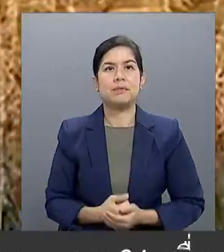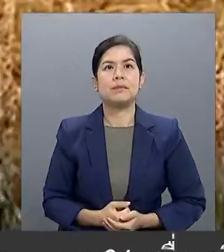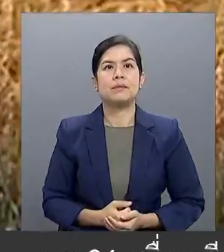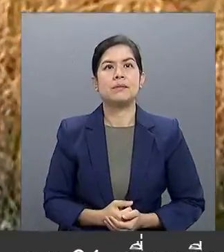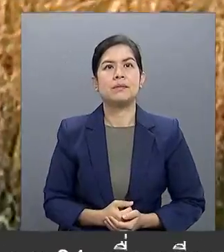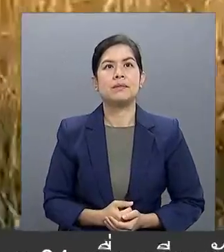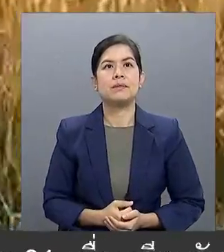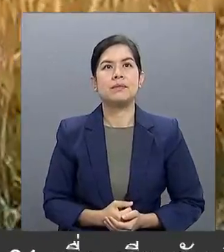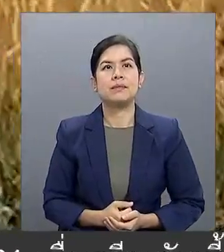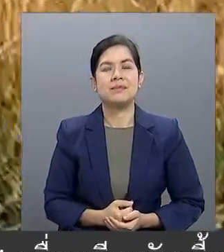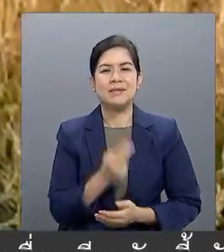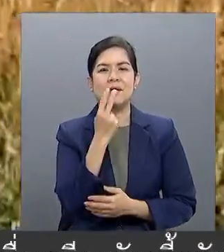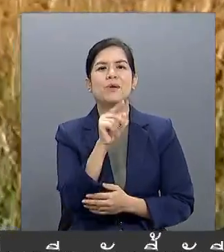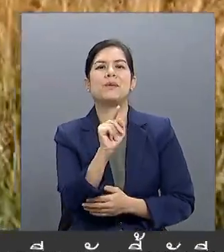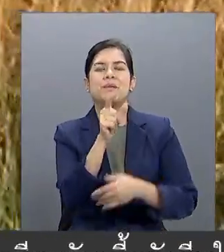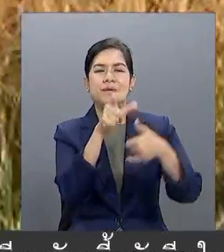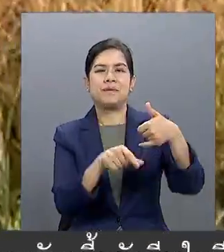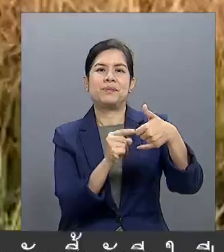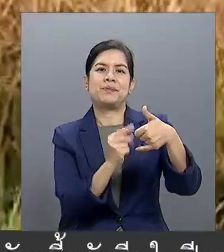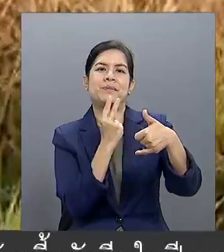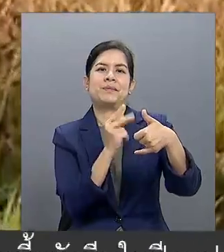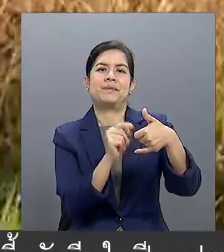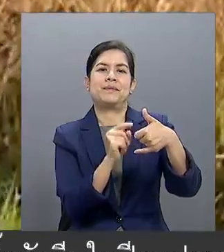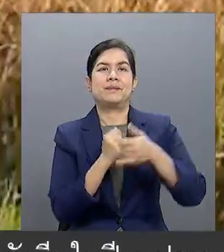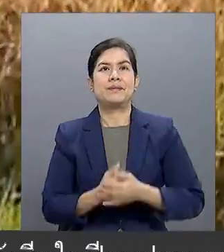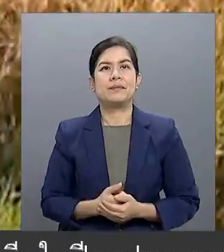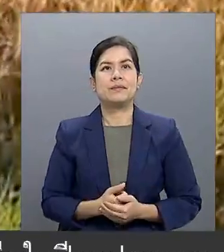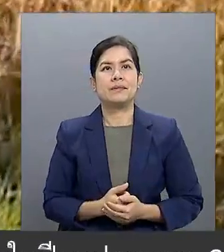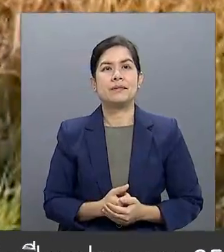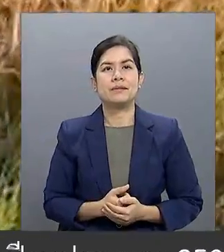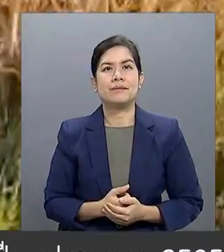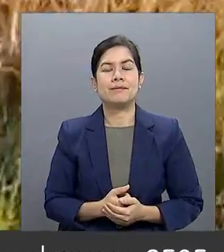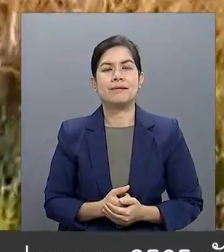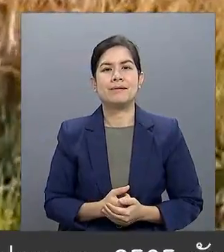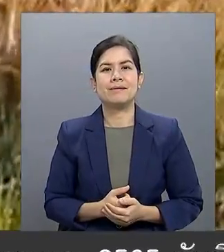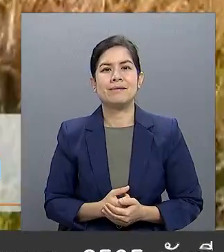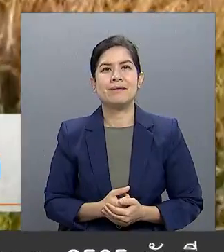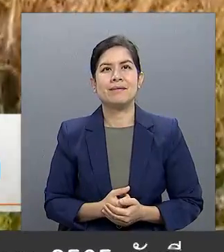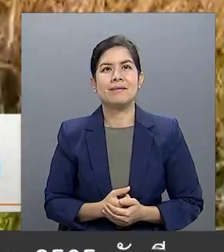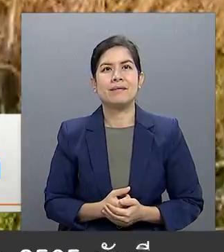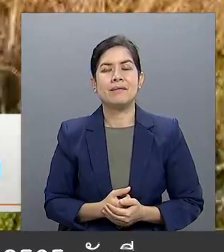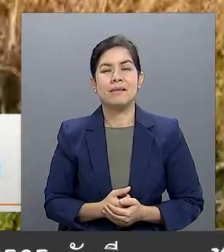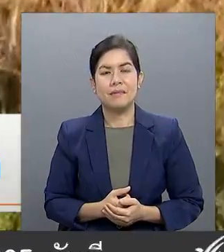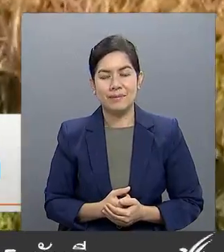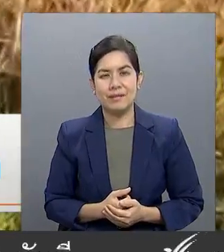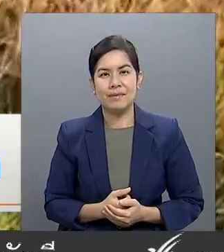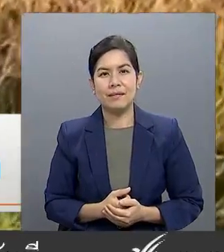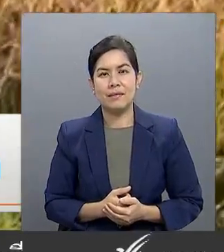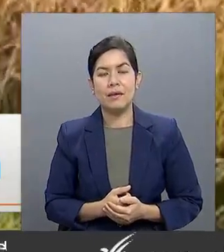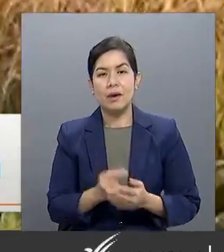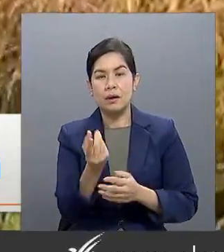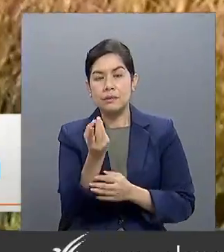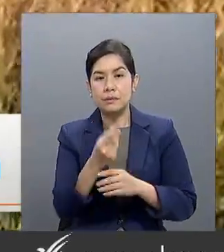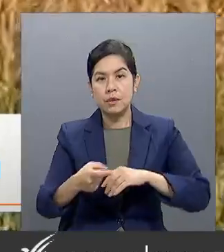เนี่ย ผ มจำ คือยังไงก็ไม่หลงนา ครับ ไปเดินตรงไหนใครก็ตามกับบ้านถูกนี่บริเวณกลางทุ่งนาบ้